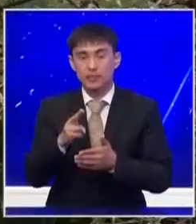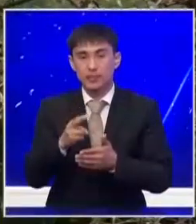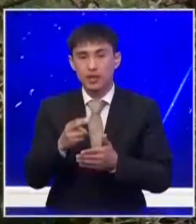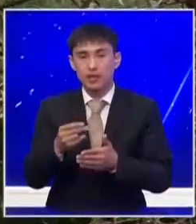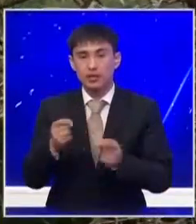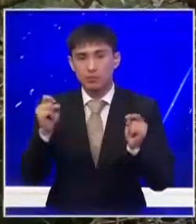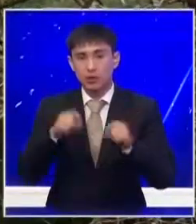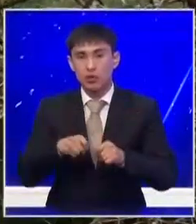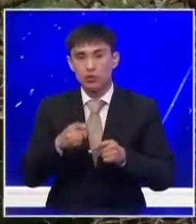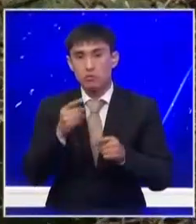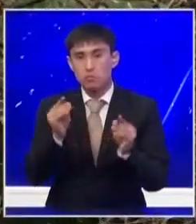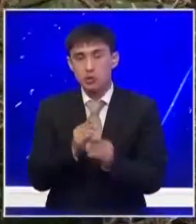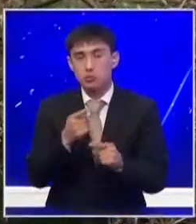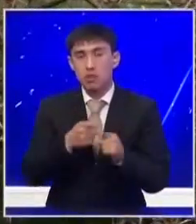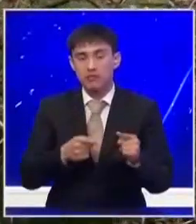наш приходит меньше половины.